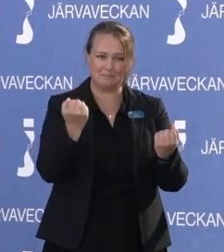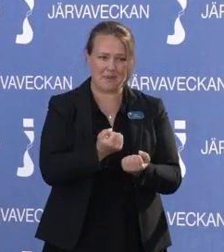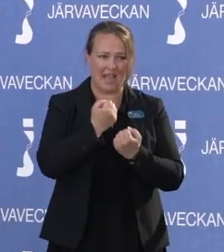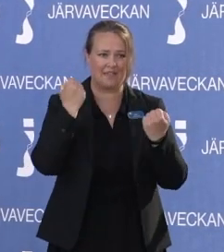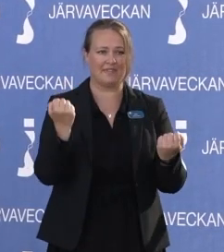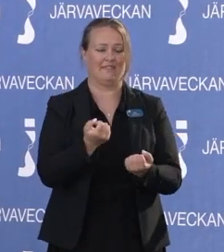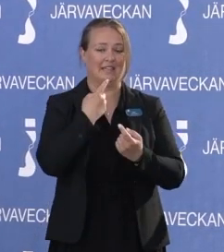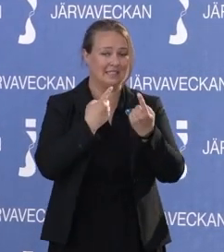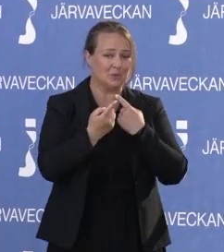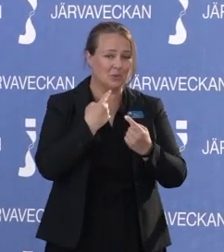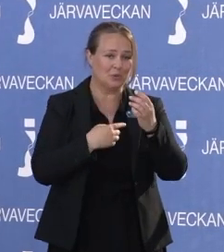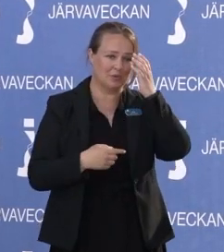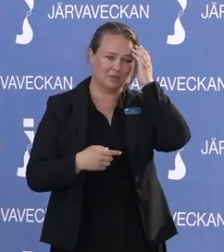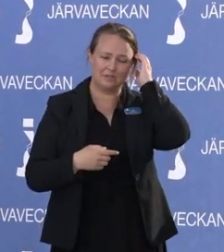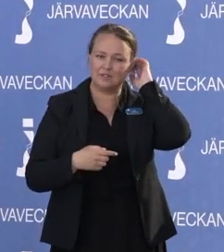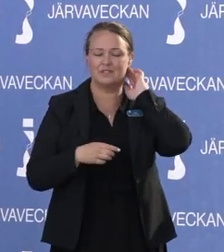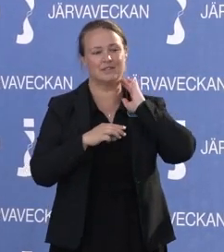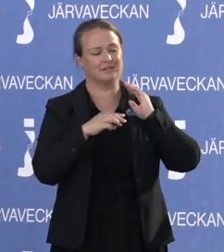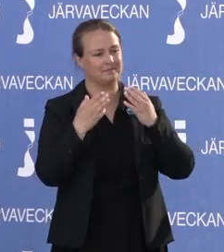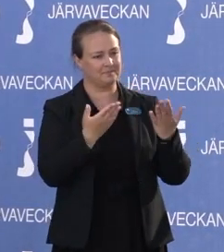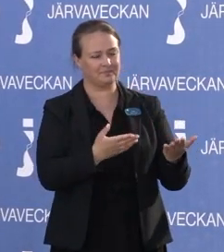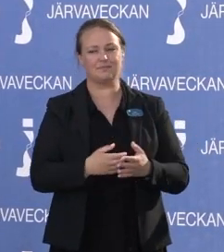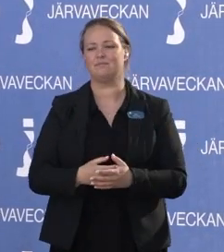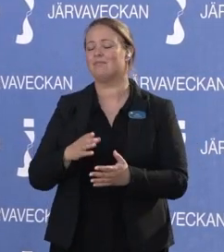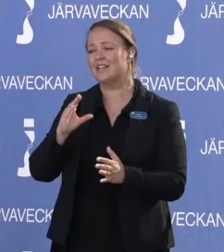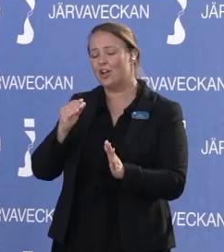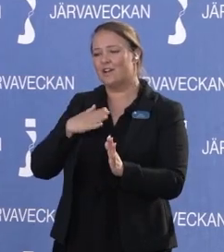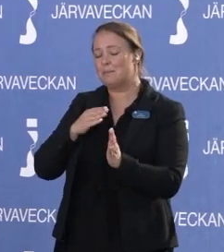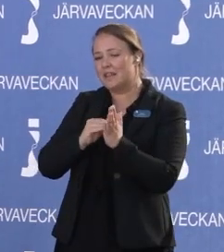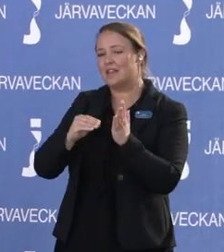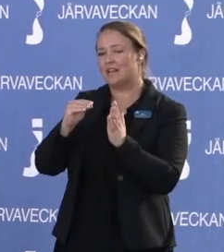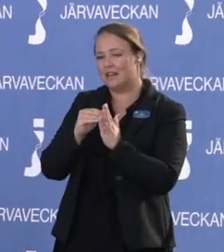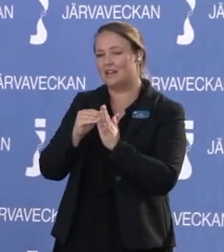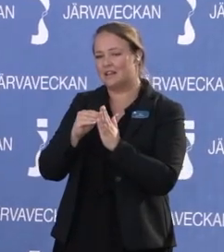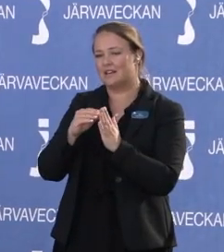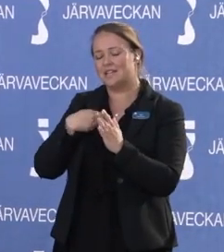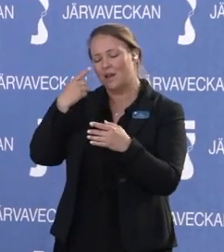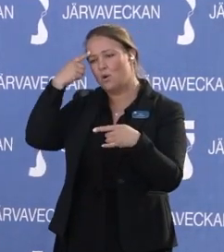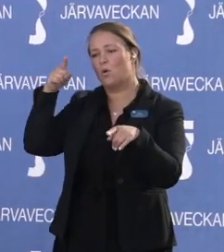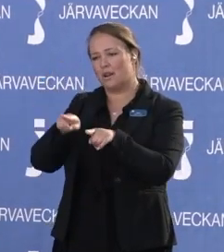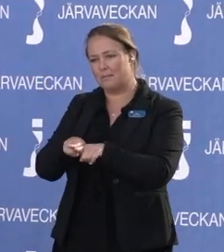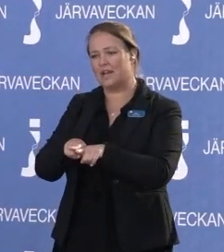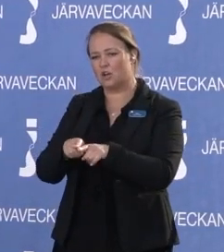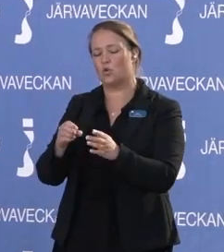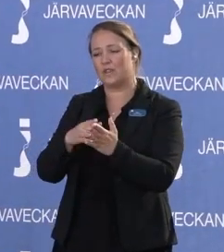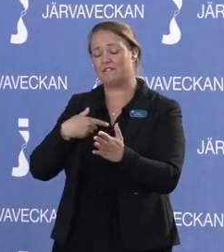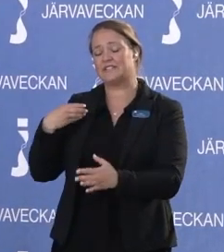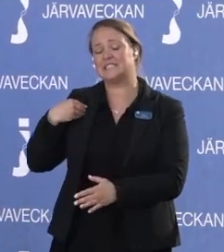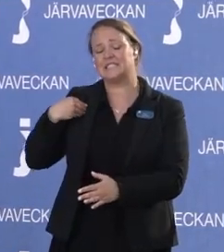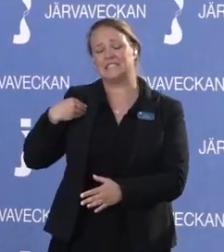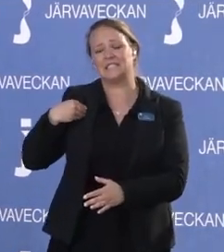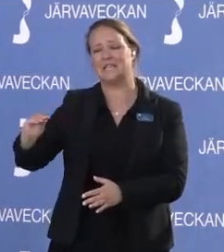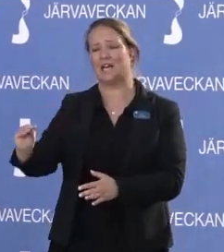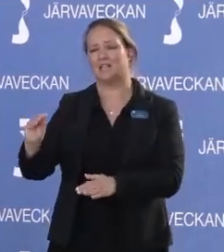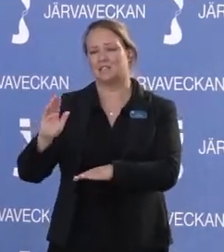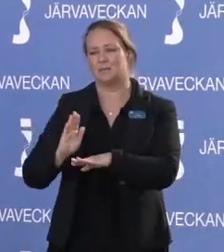att prata om. Michelle. Ja, nej, jag skulle bara som ett tillägg säga att jag håller med, och det är därför vi satsar enormt på just